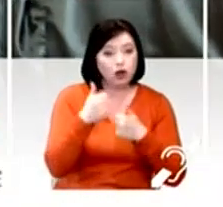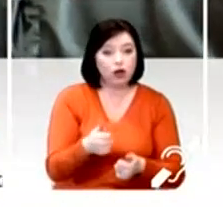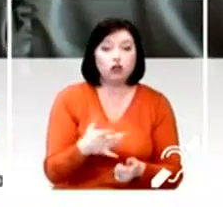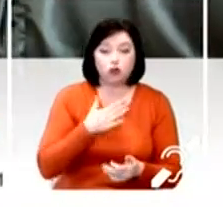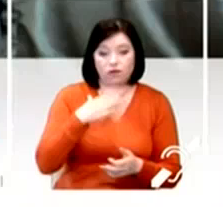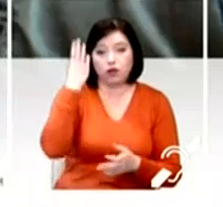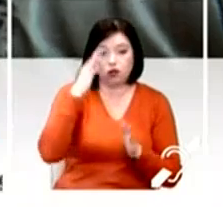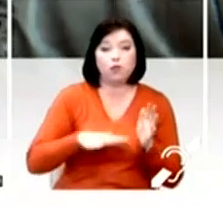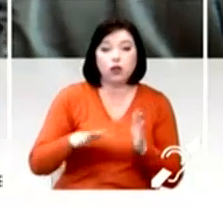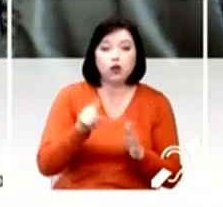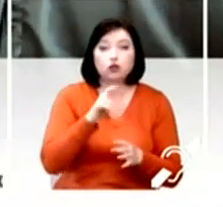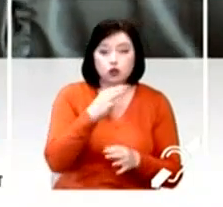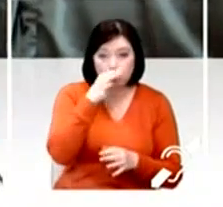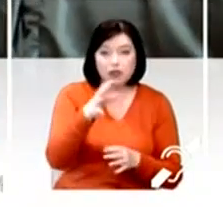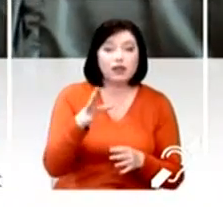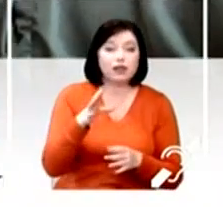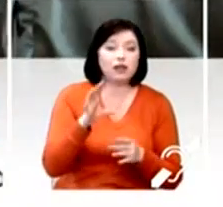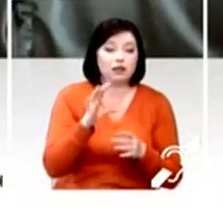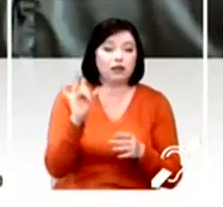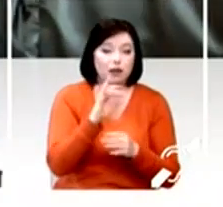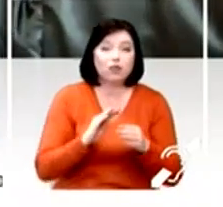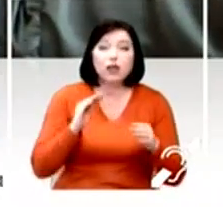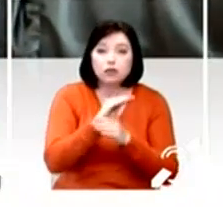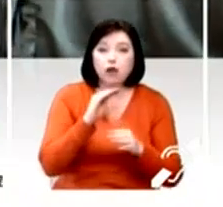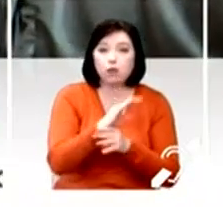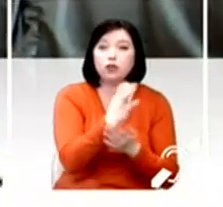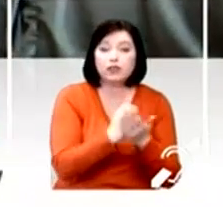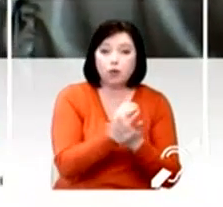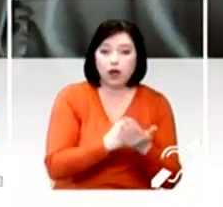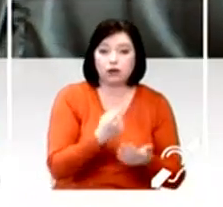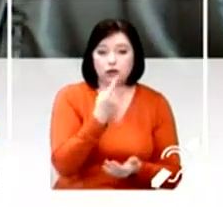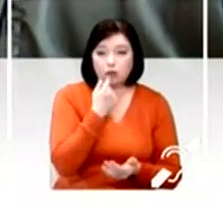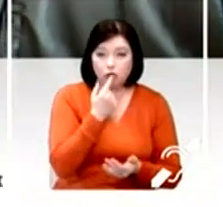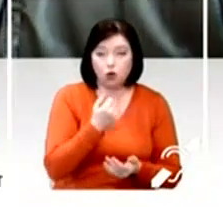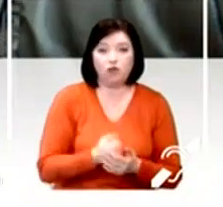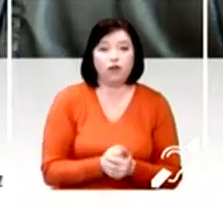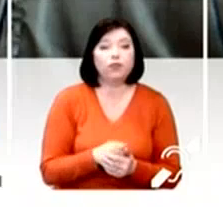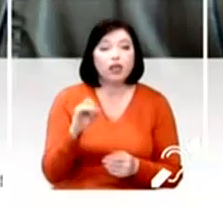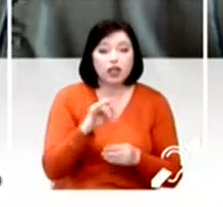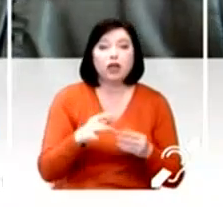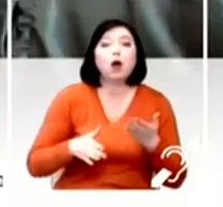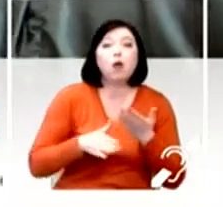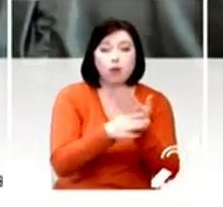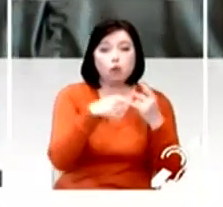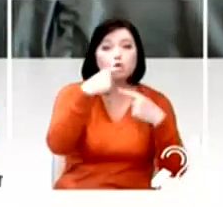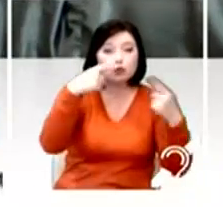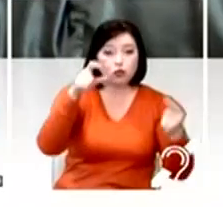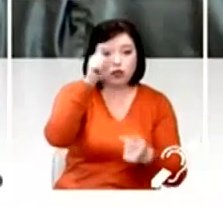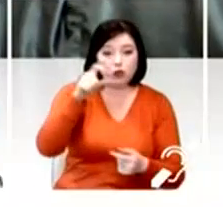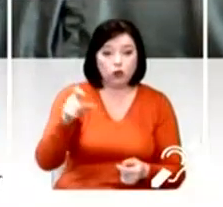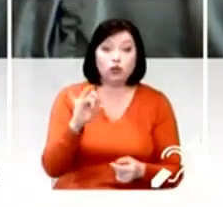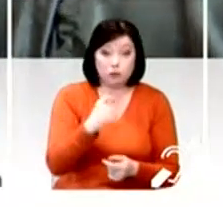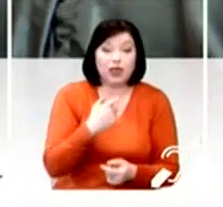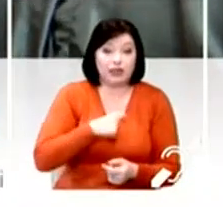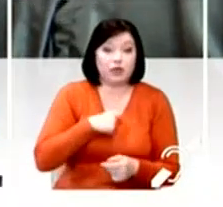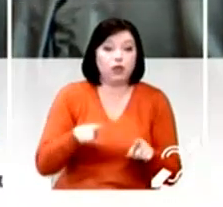țara noastră pentru a suplimenta toate rezervele de sânge, chiar și pentru a da ajutor altor persoane, dar și pentru